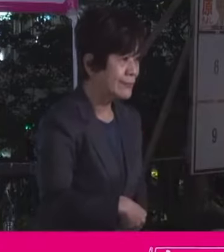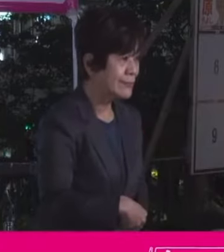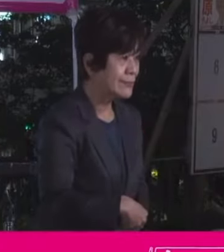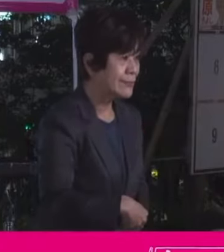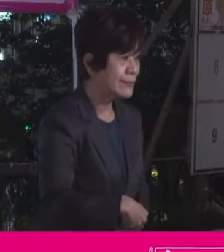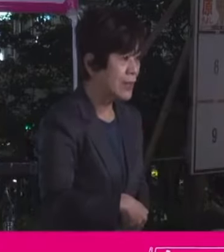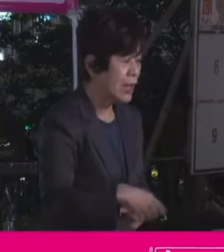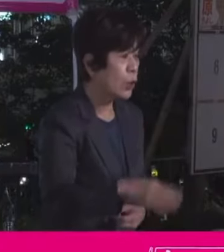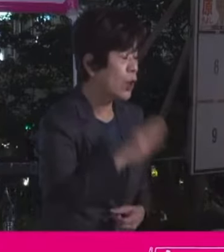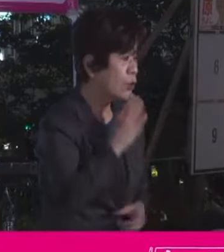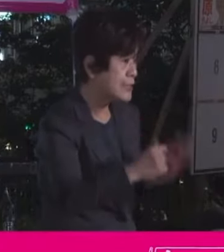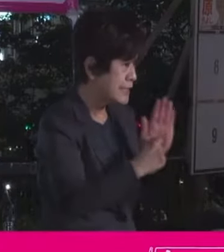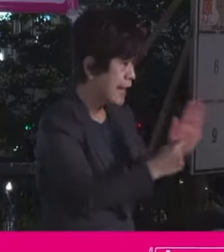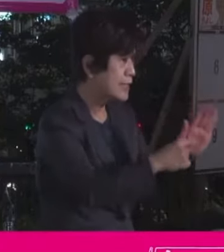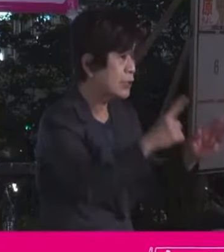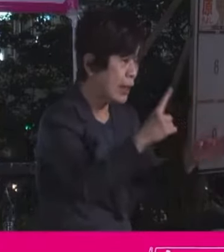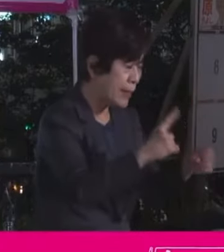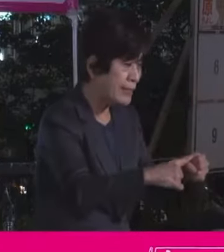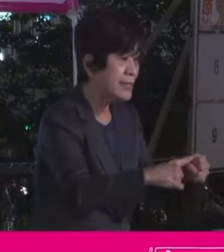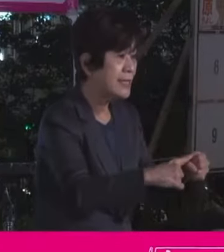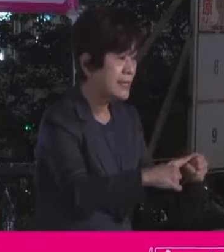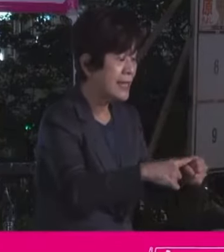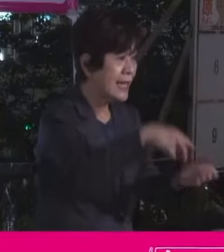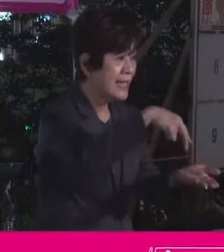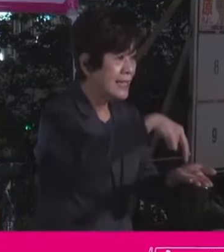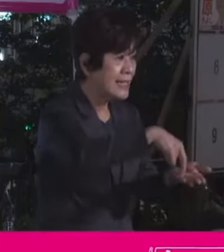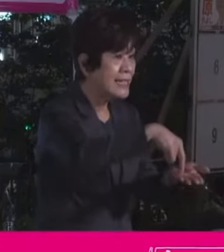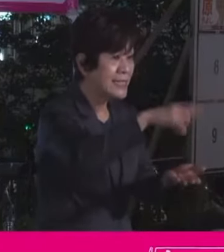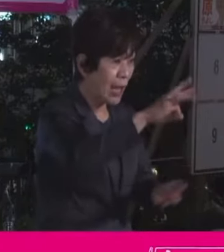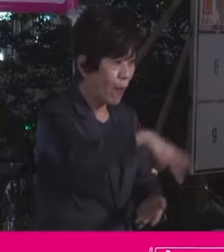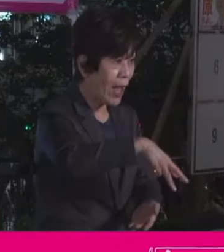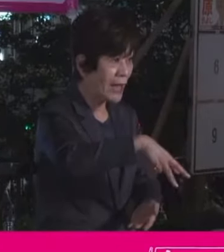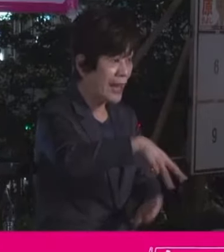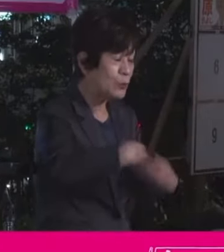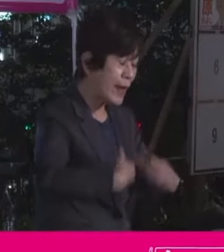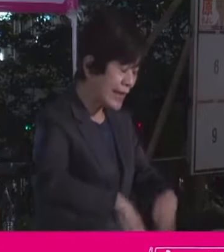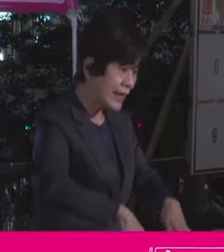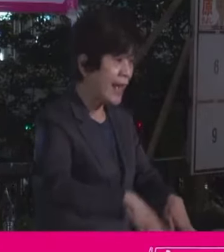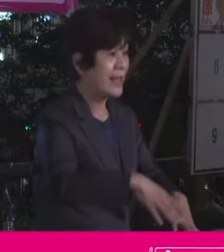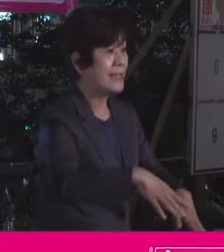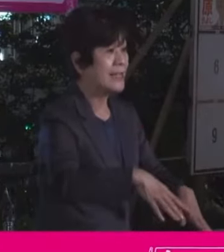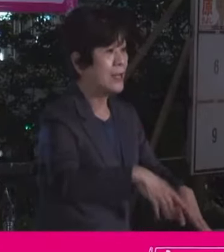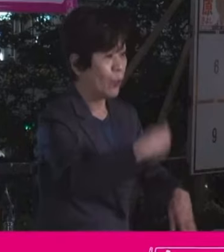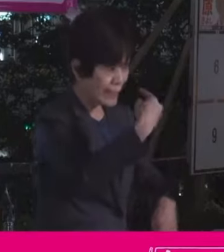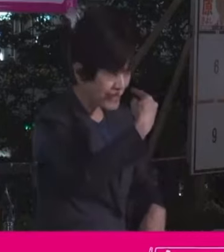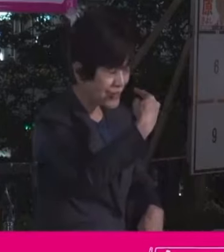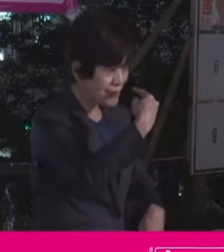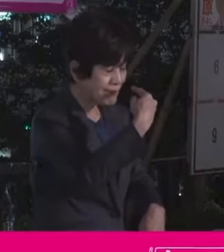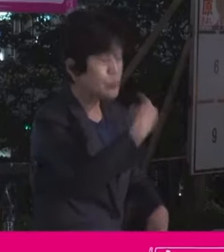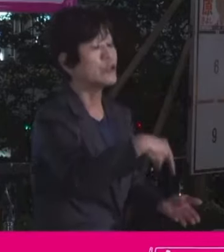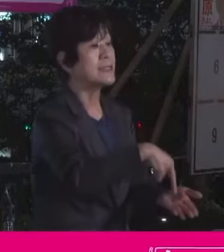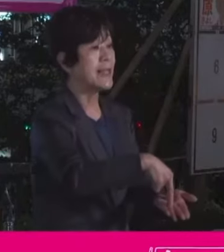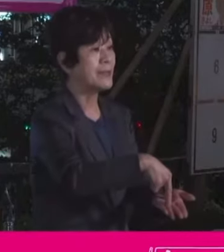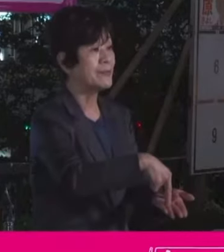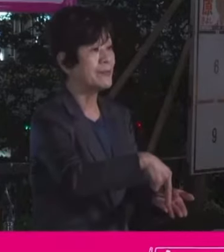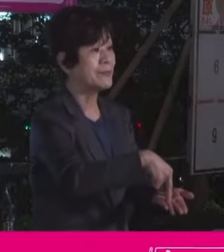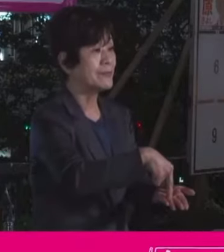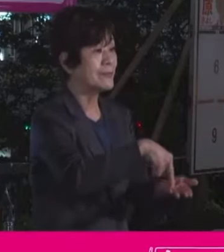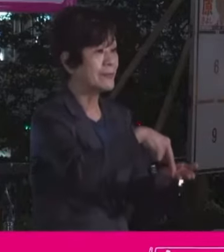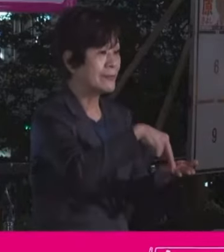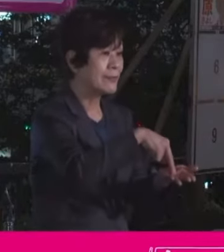これを実現するために、で立川で生まれた僕として